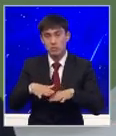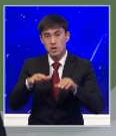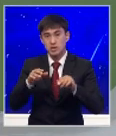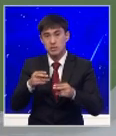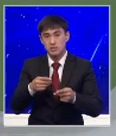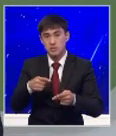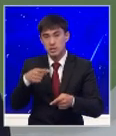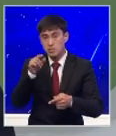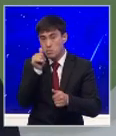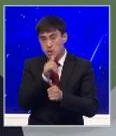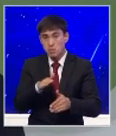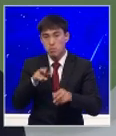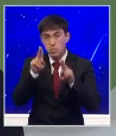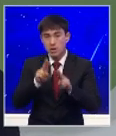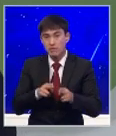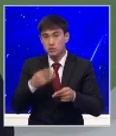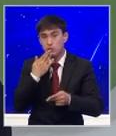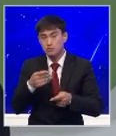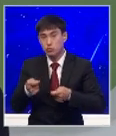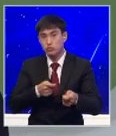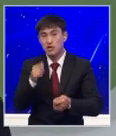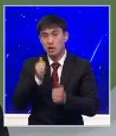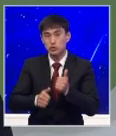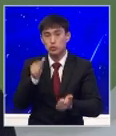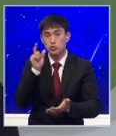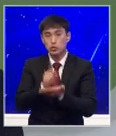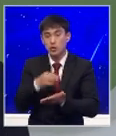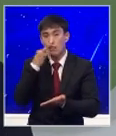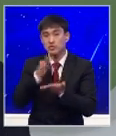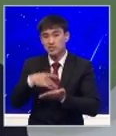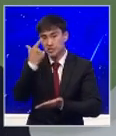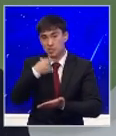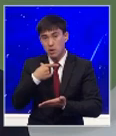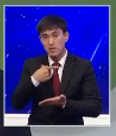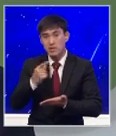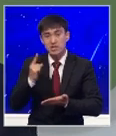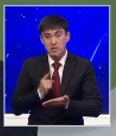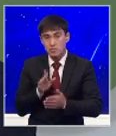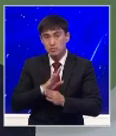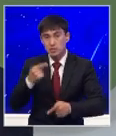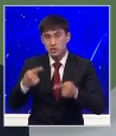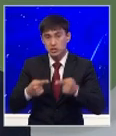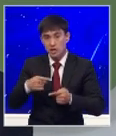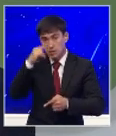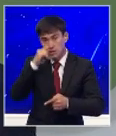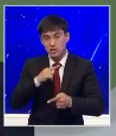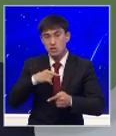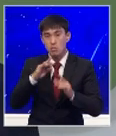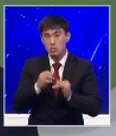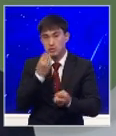спрашивать с руководство государства Каждый должен отвечать за себя только если мы все будем нетерпимы коррупции мы сделаем Казахстан